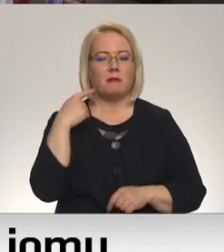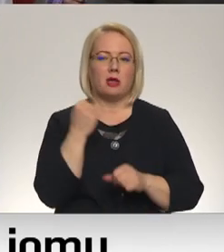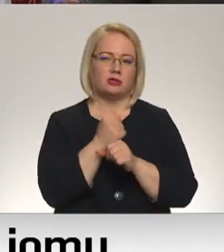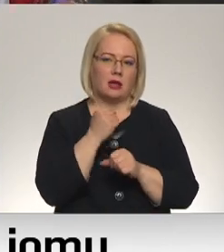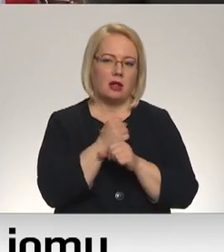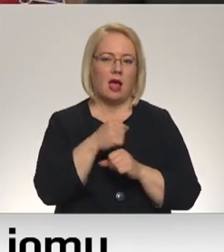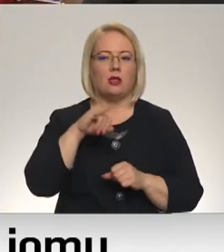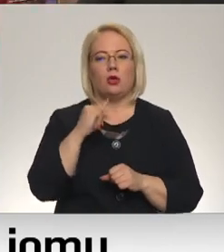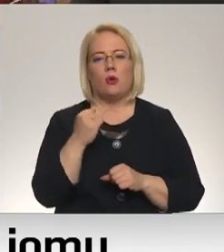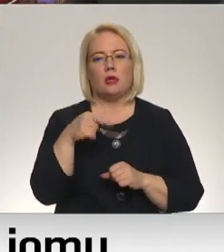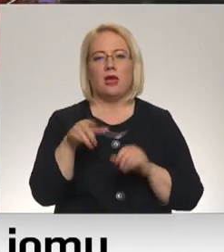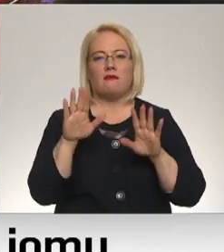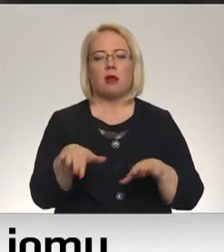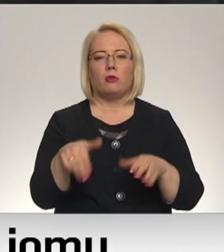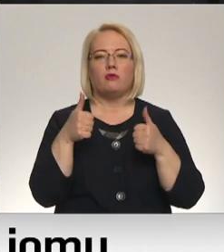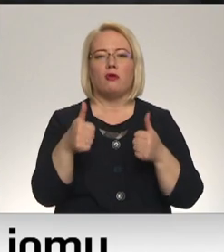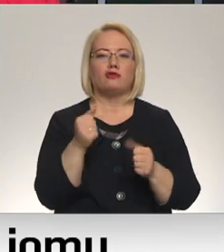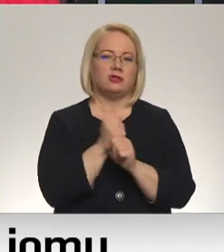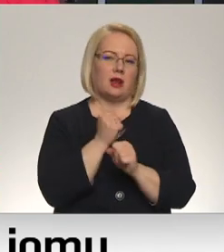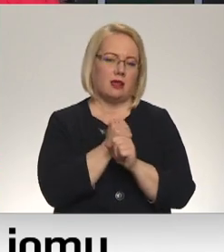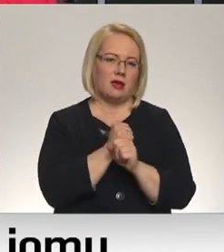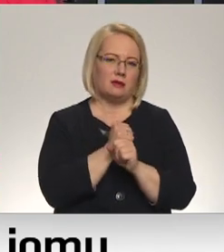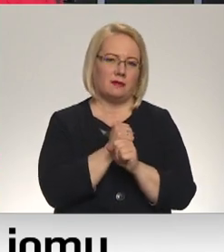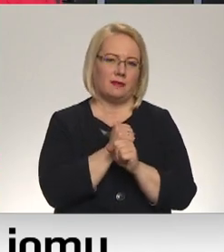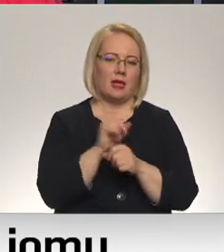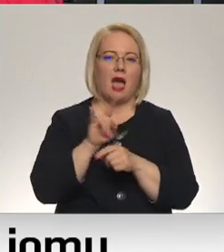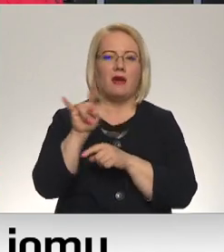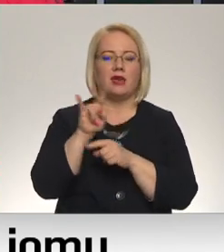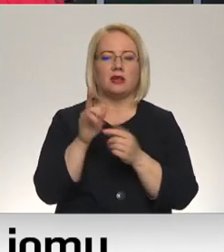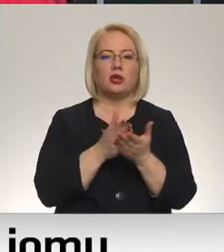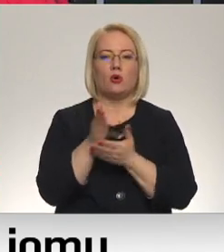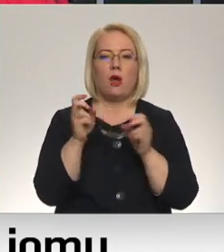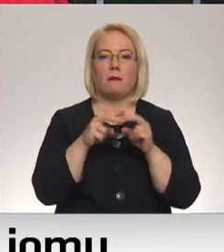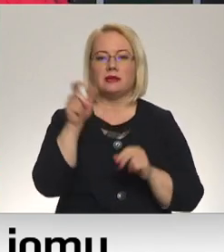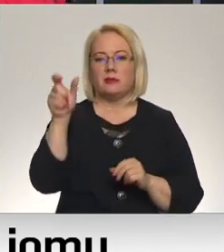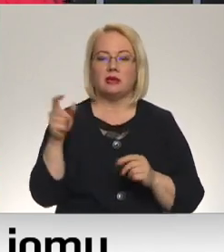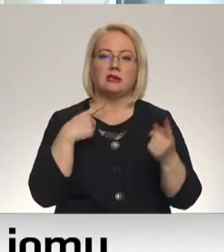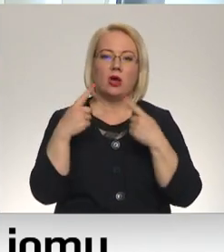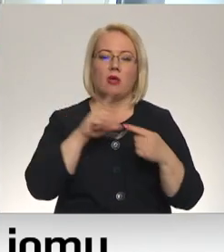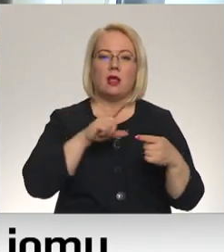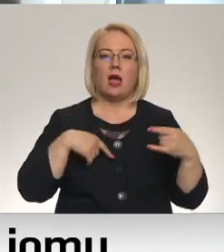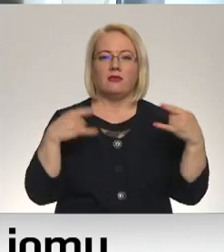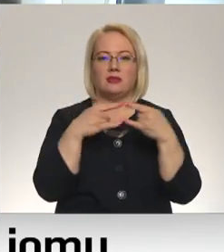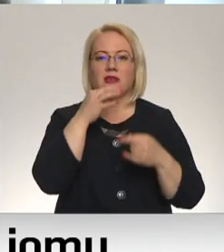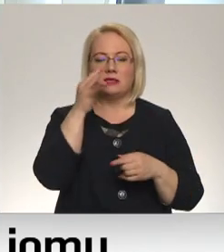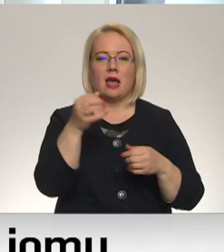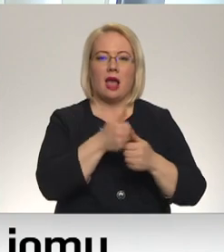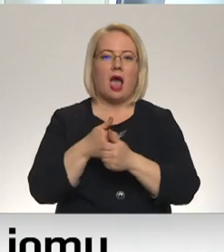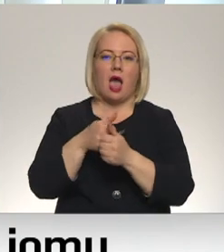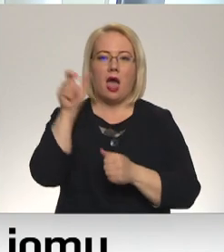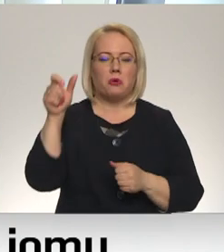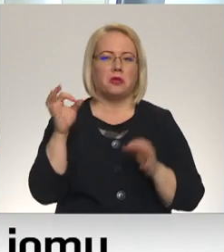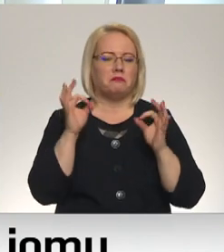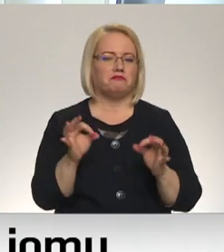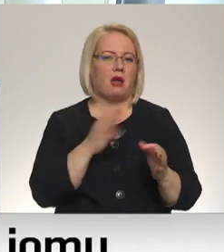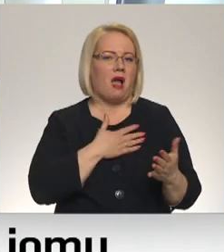jo te varētu būt forši strādāt. Aviācijas jomas eksperti sarunās ar Latvijas televīziju norāda, ka ēnotāji šogad ir īpaši aktīvi